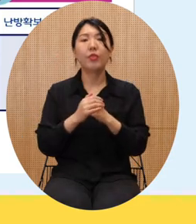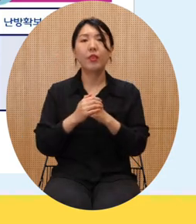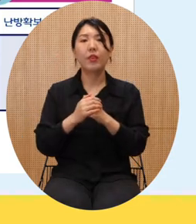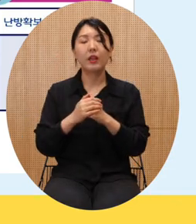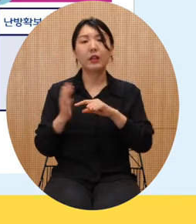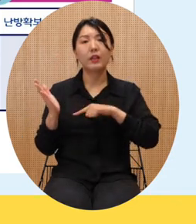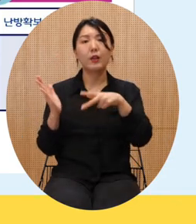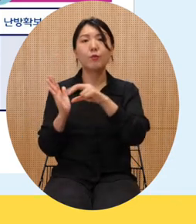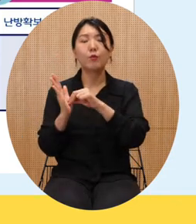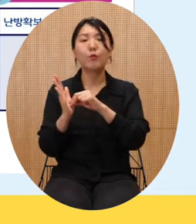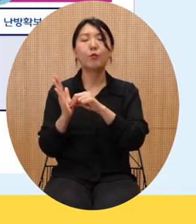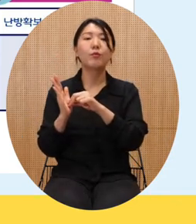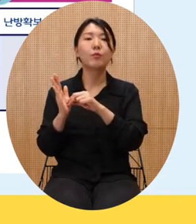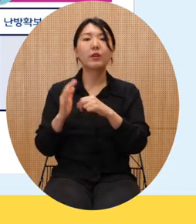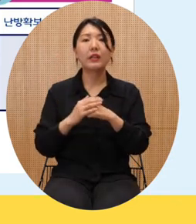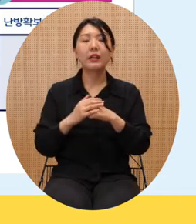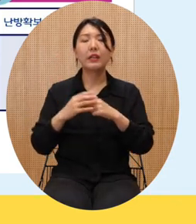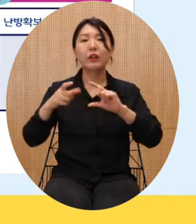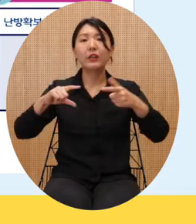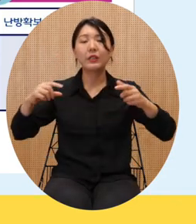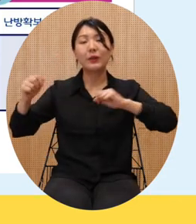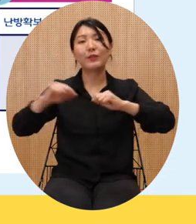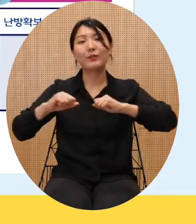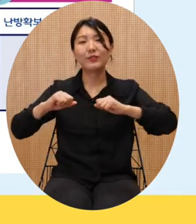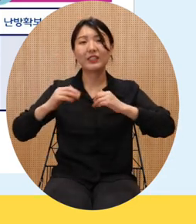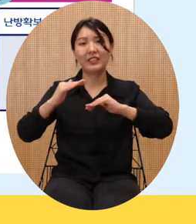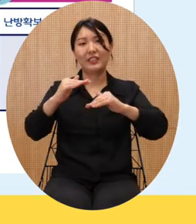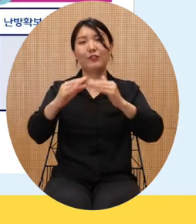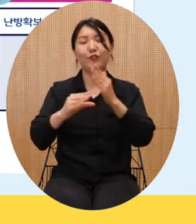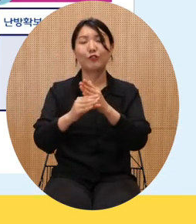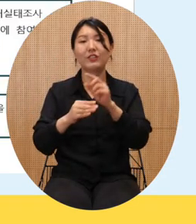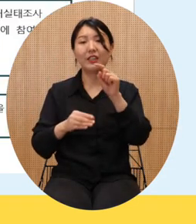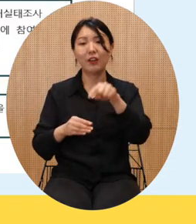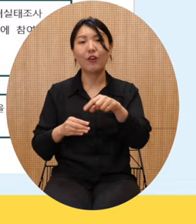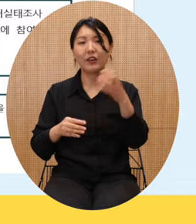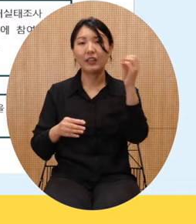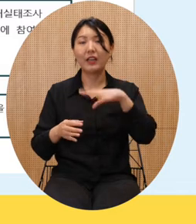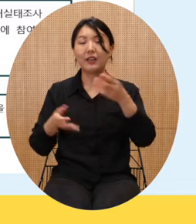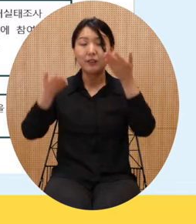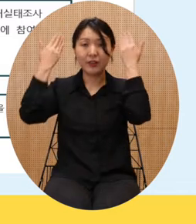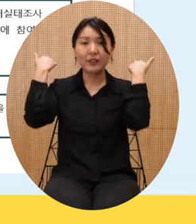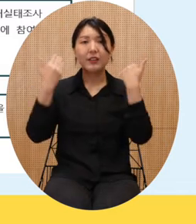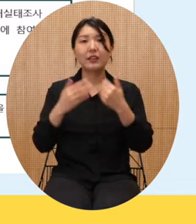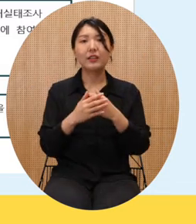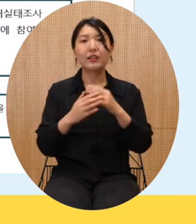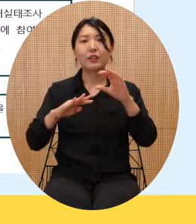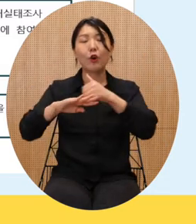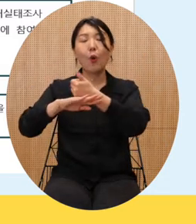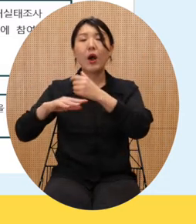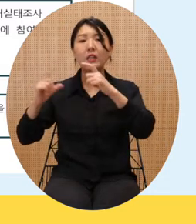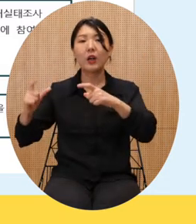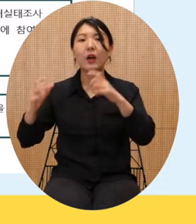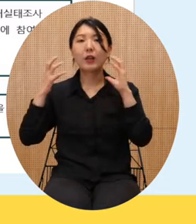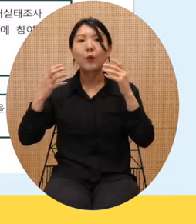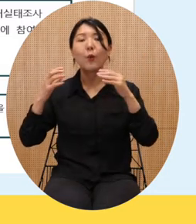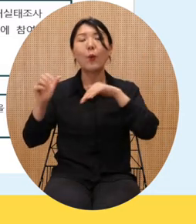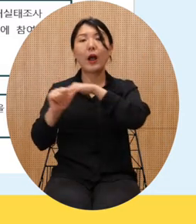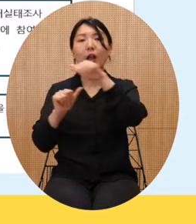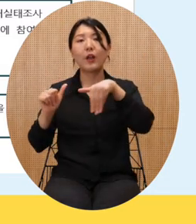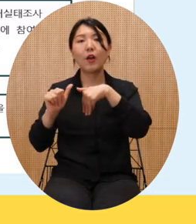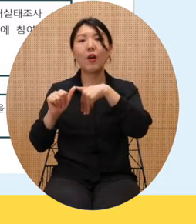아동주거권 이렇게 제목을 달고 말씀을 드릴 텐데 다양한 활동을 하고 있는데 이 부분은 좀 넘어가고요.